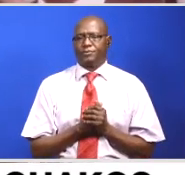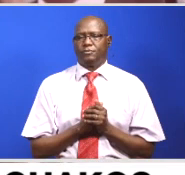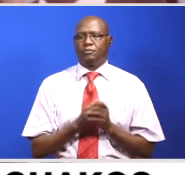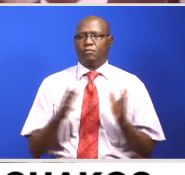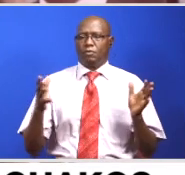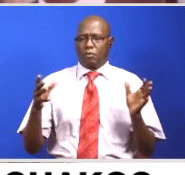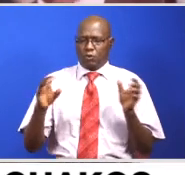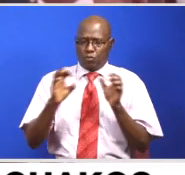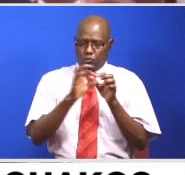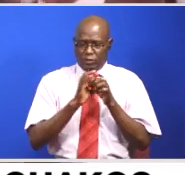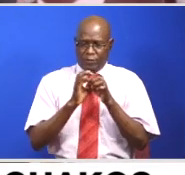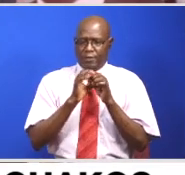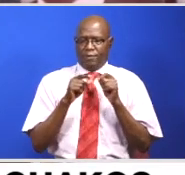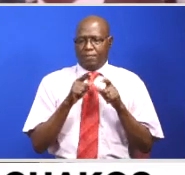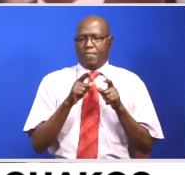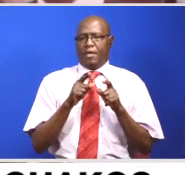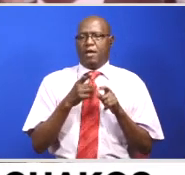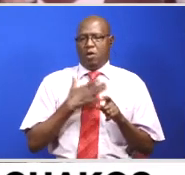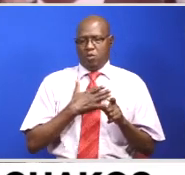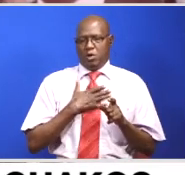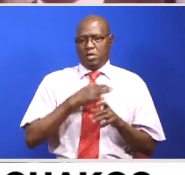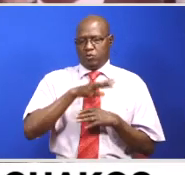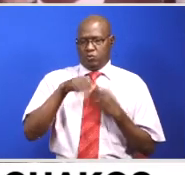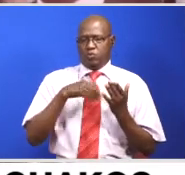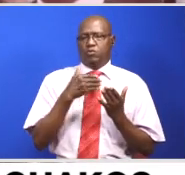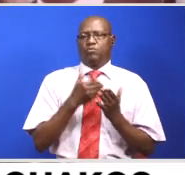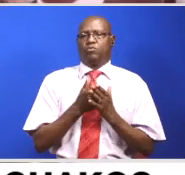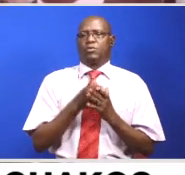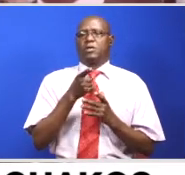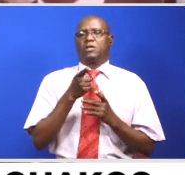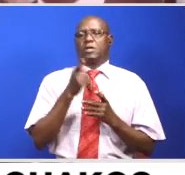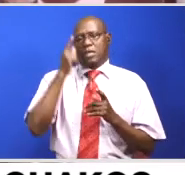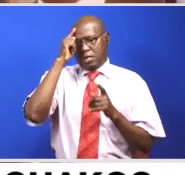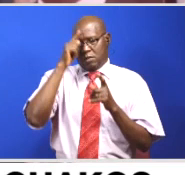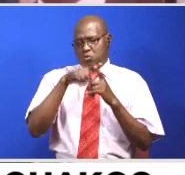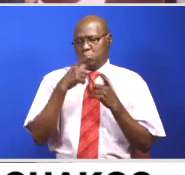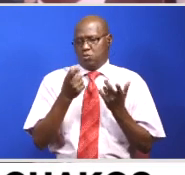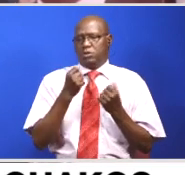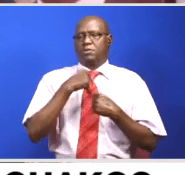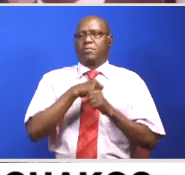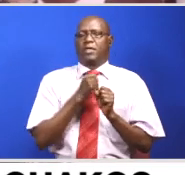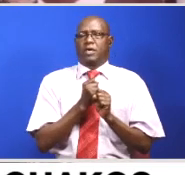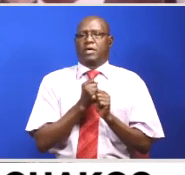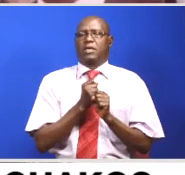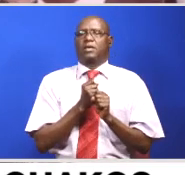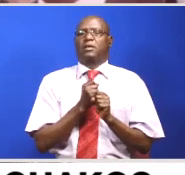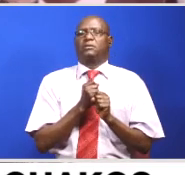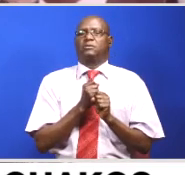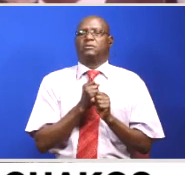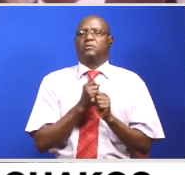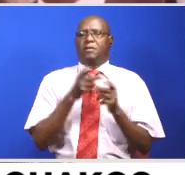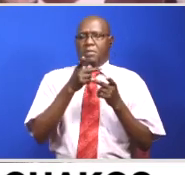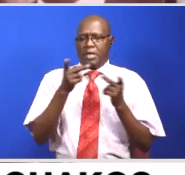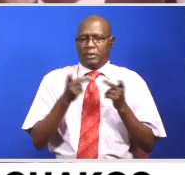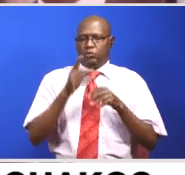kolabo yetu sisi wote ni ili tuweze kupata mahali pazuri